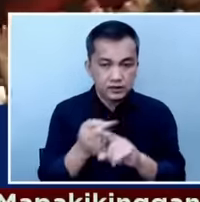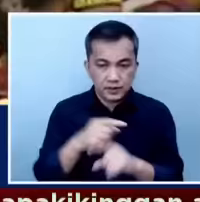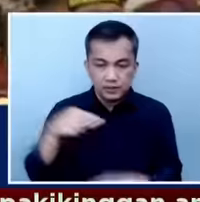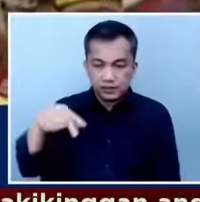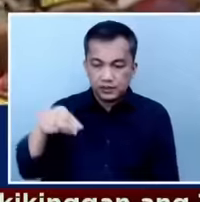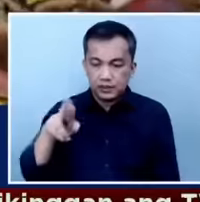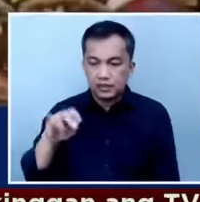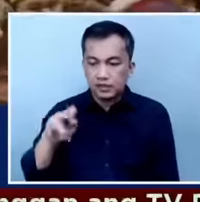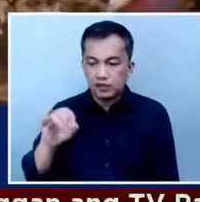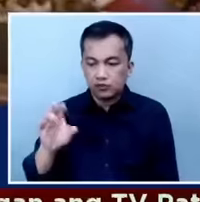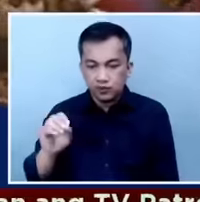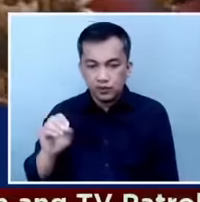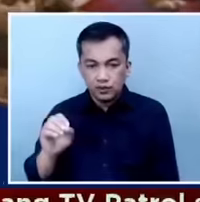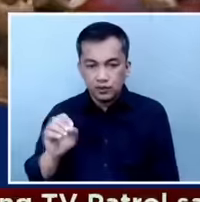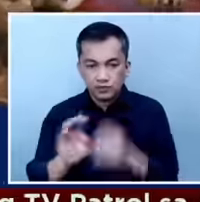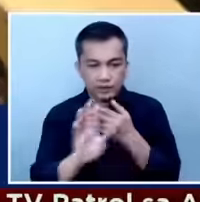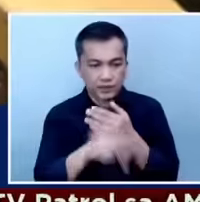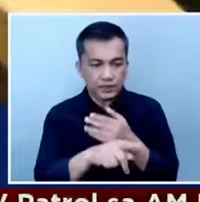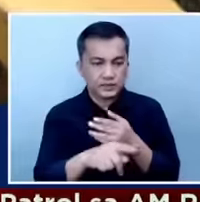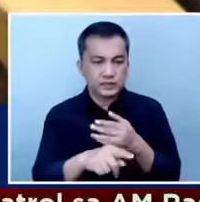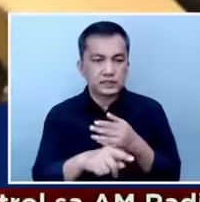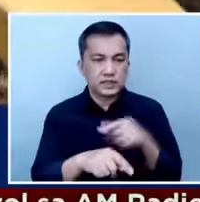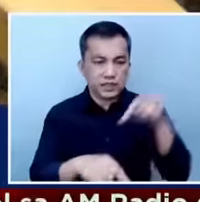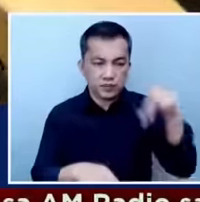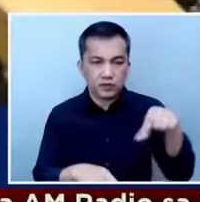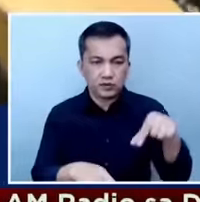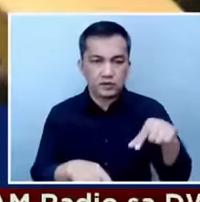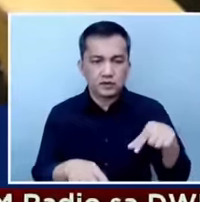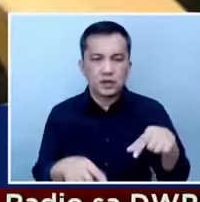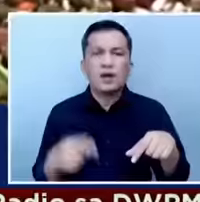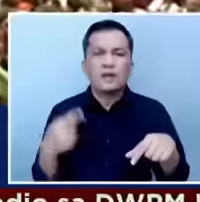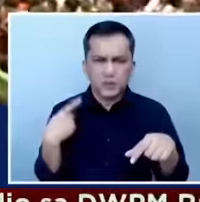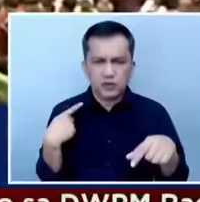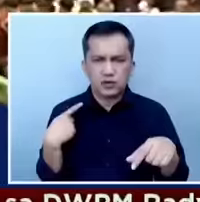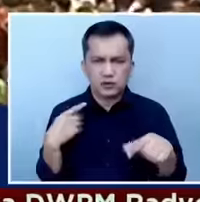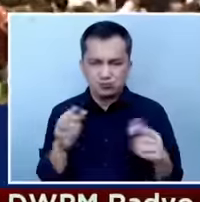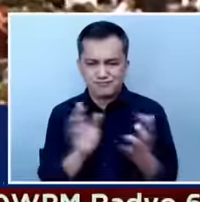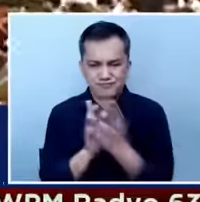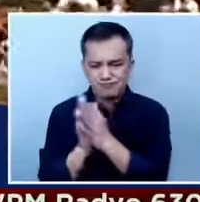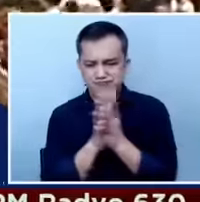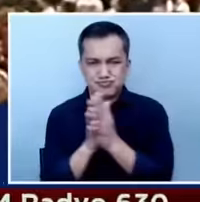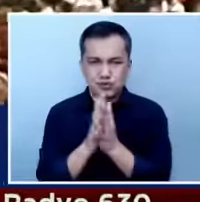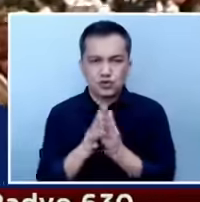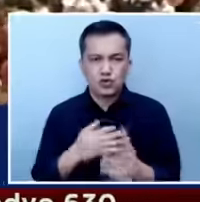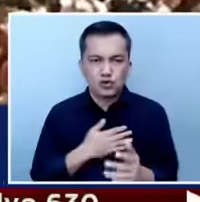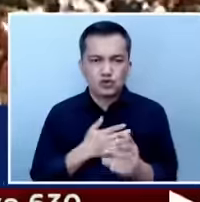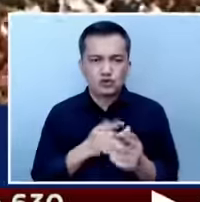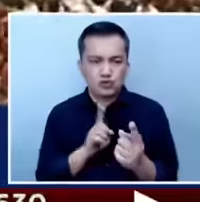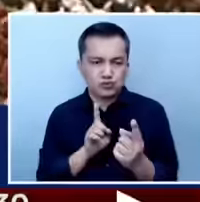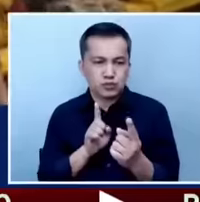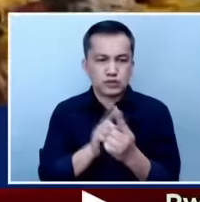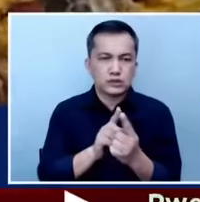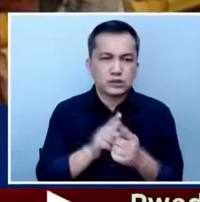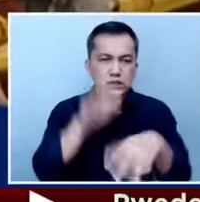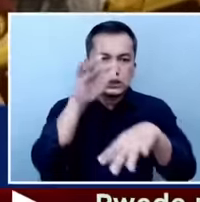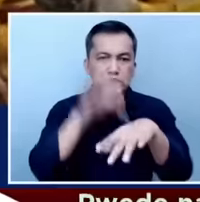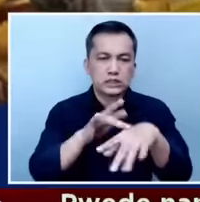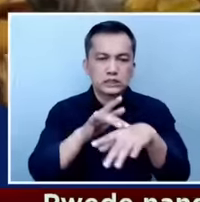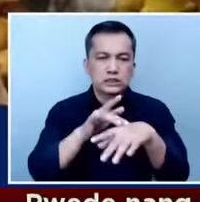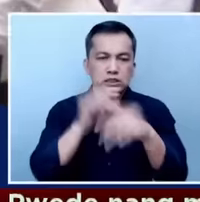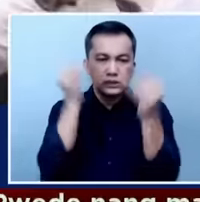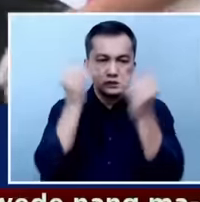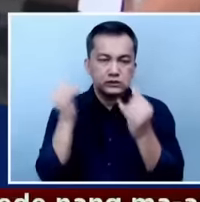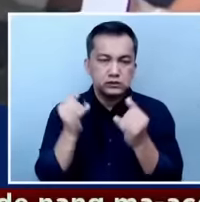Church, hindi na iwasang magkatulakan at magkagitgitan ang mga nais makalapit at makahawak sa andas ng